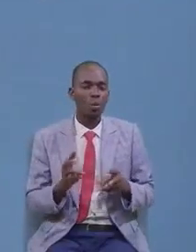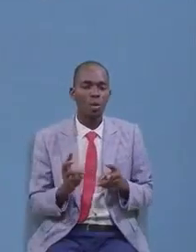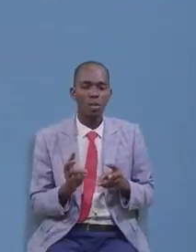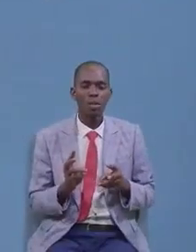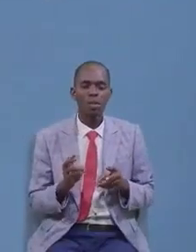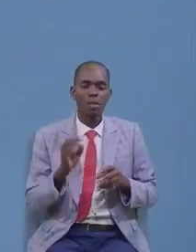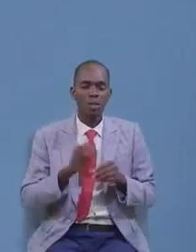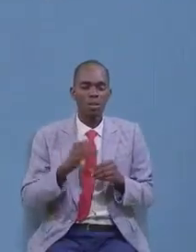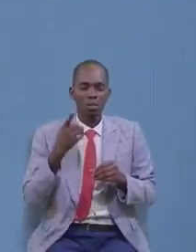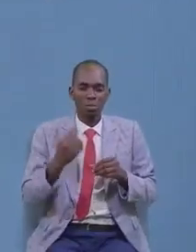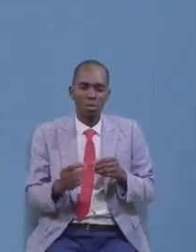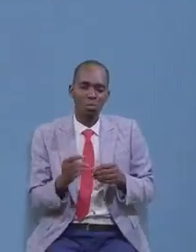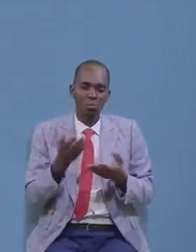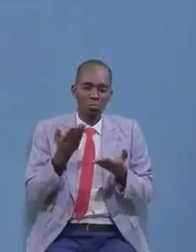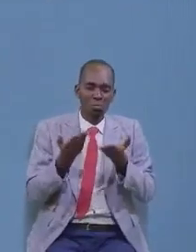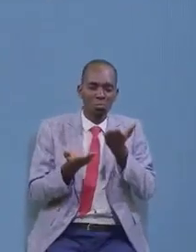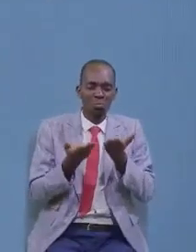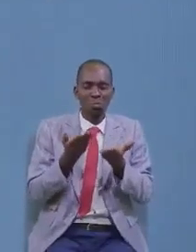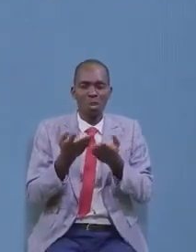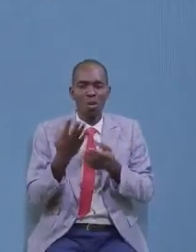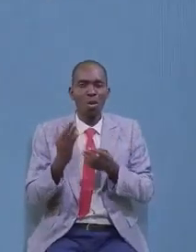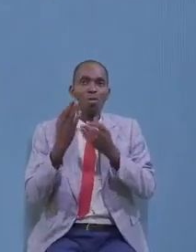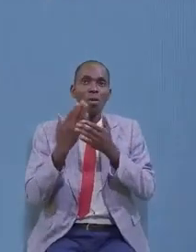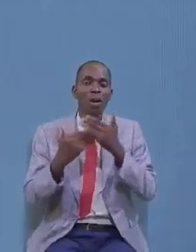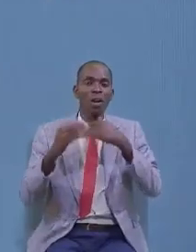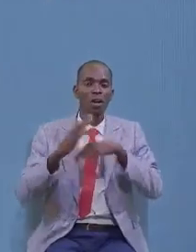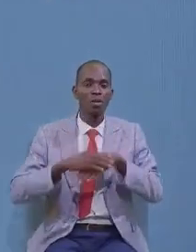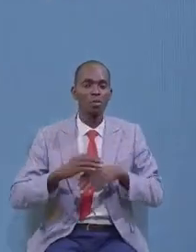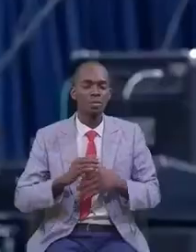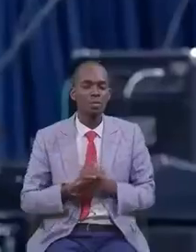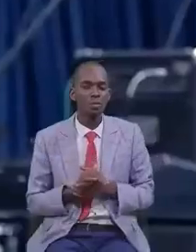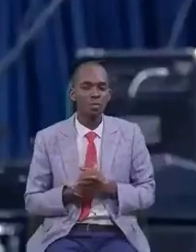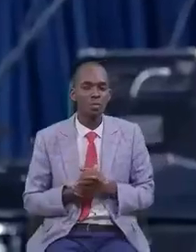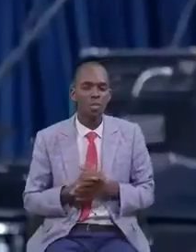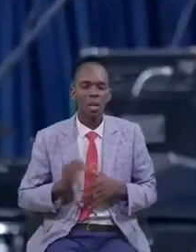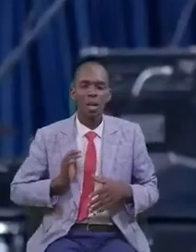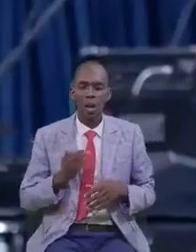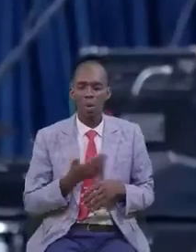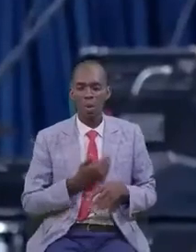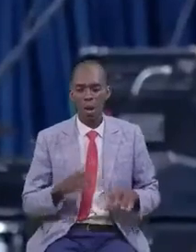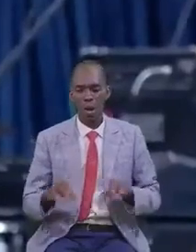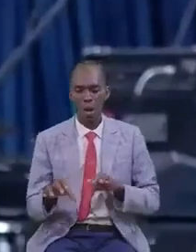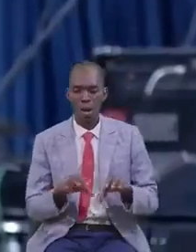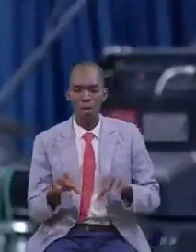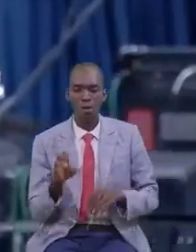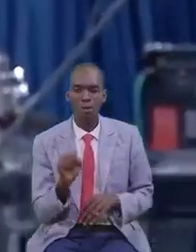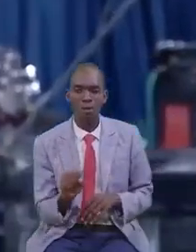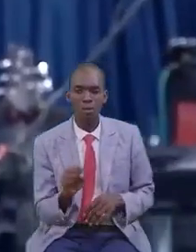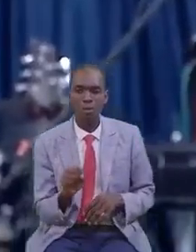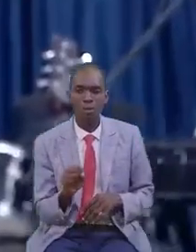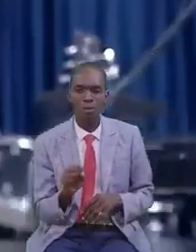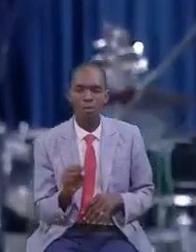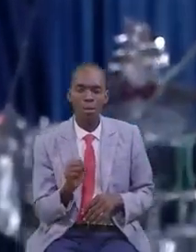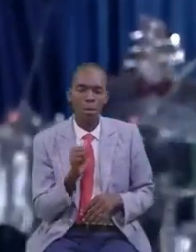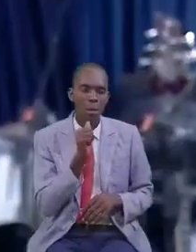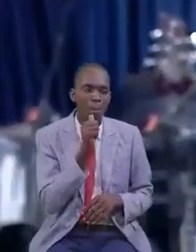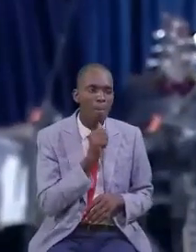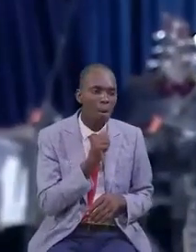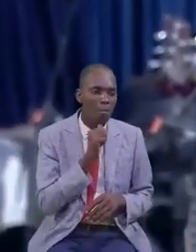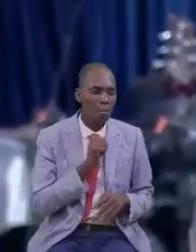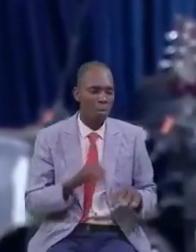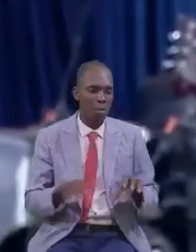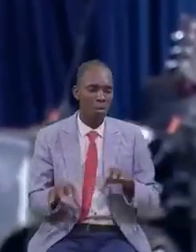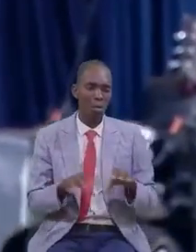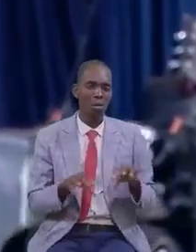of heaven. అవన్నీ కూడా పరలోకపు త్రాసులో తూకం వేయబడతాయి. Our actions, మన చర్యలు. Private